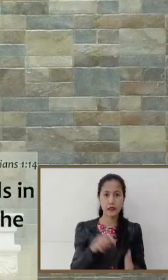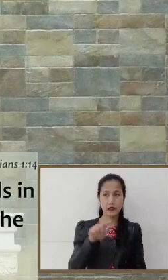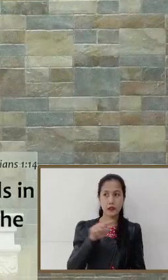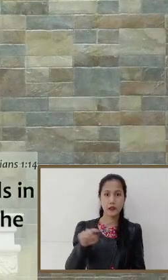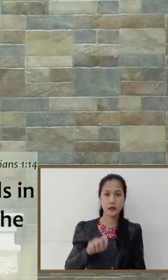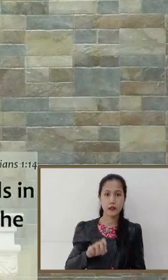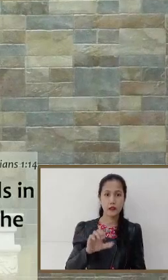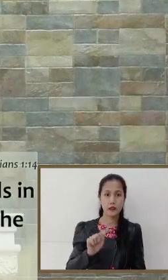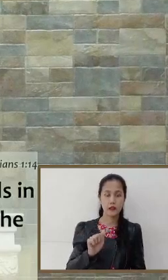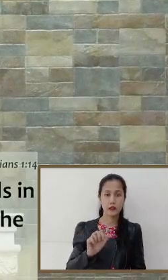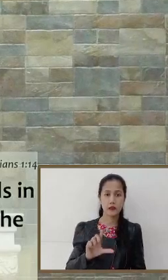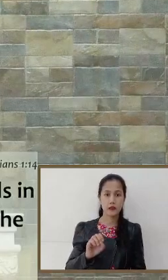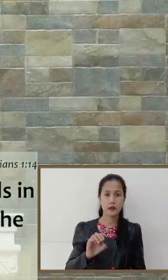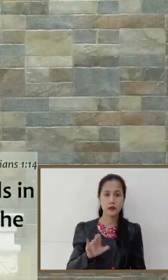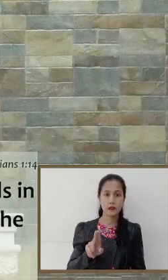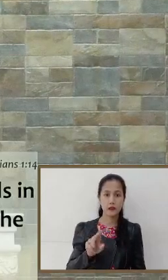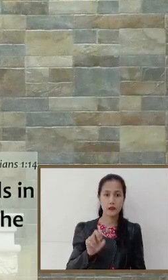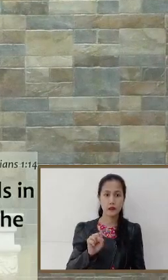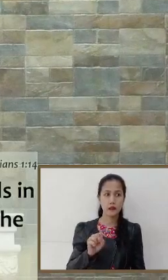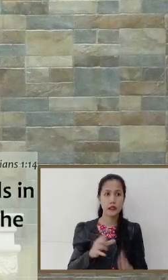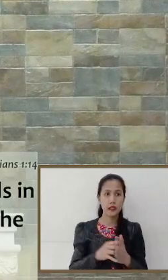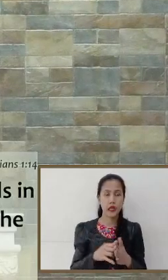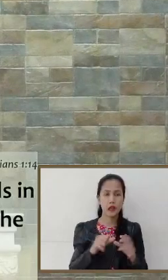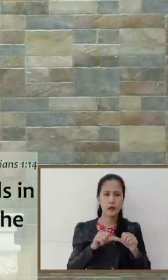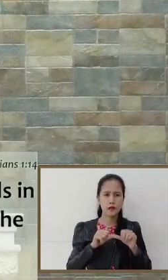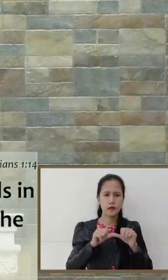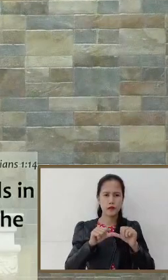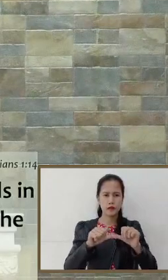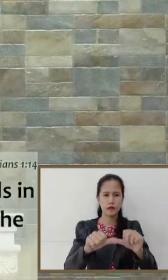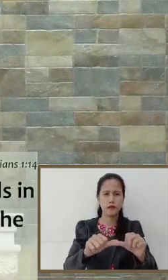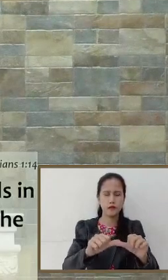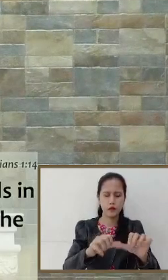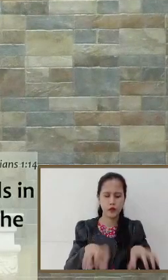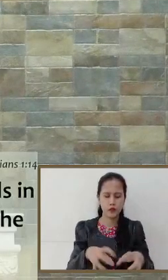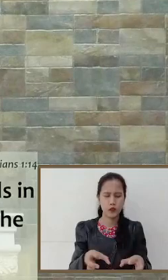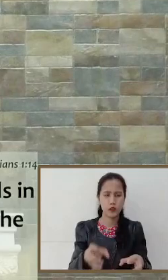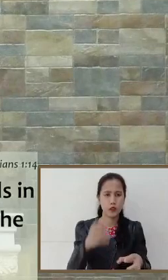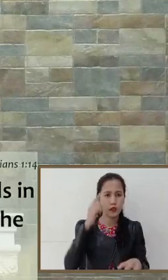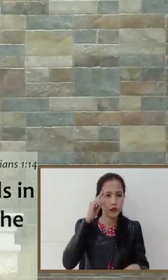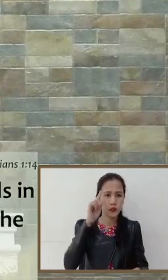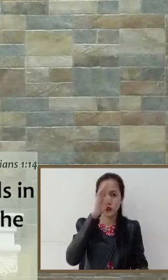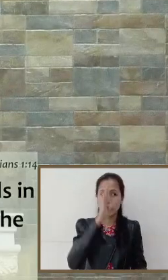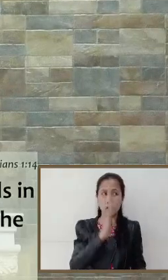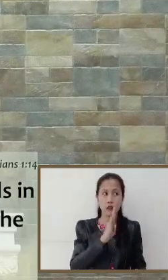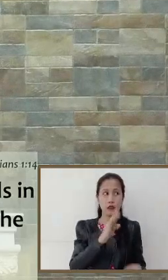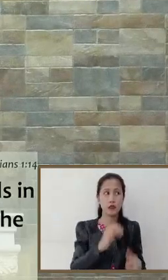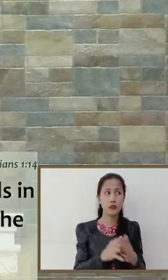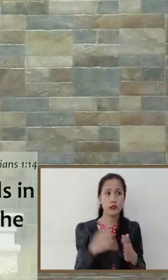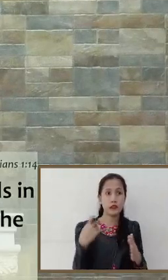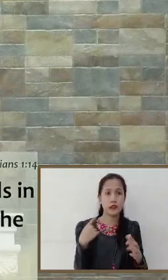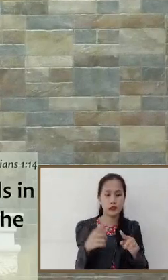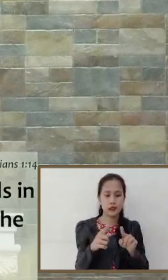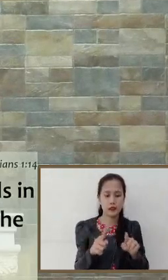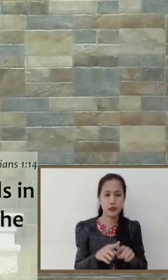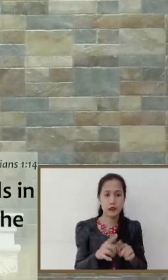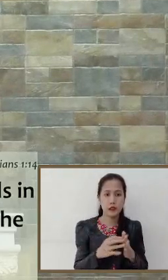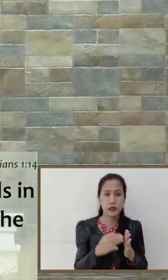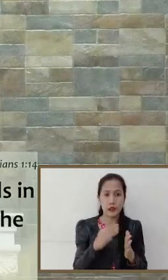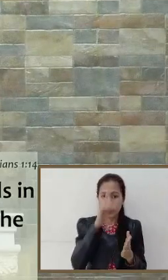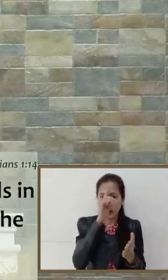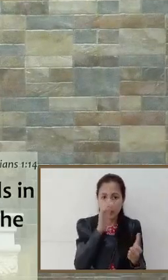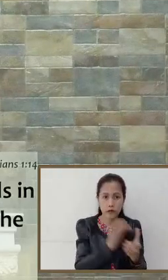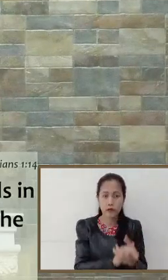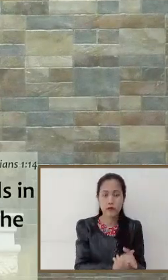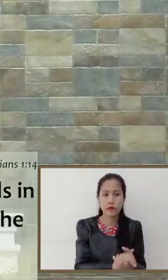concerned, ako'y masigasig sa aking paggampan ng tungkulin bilang mayroong pinaniniwala na kung saan ikinuha ko sa aking